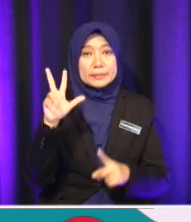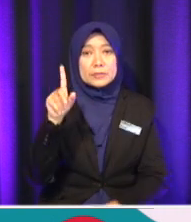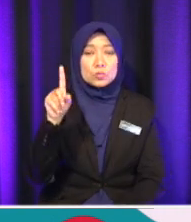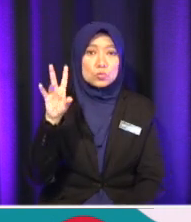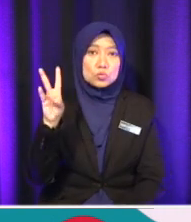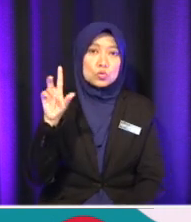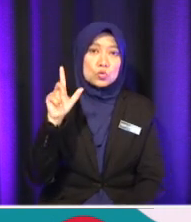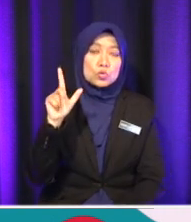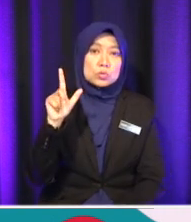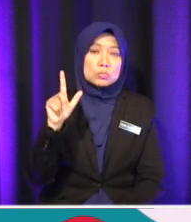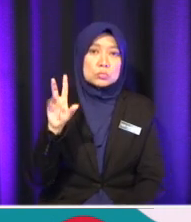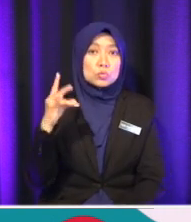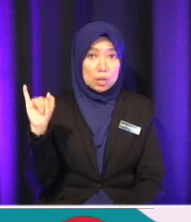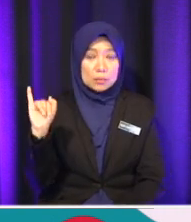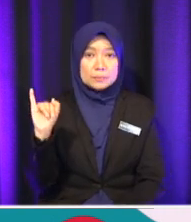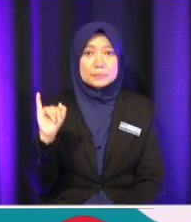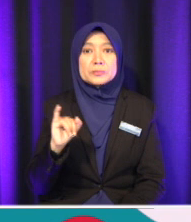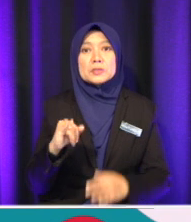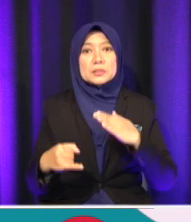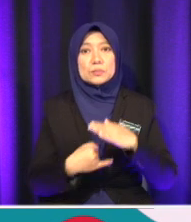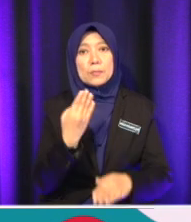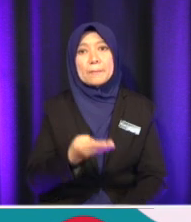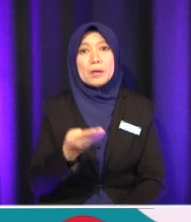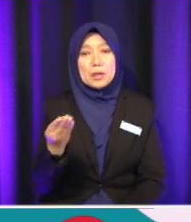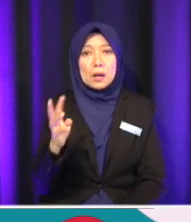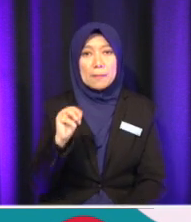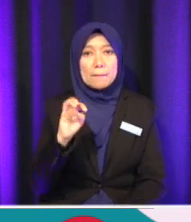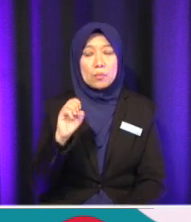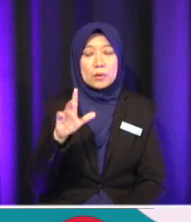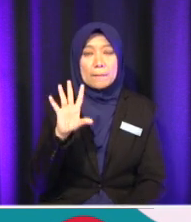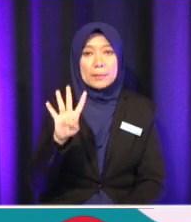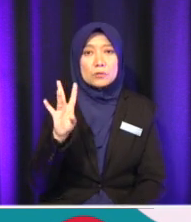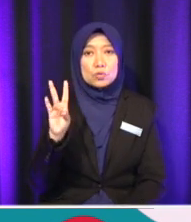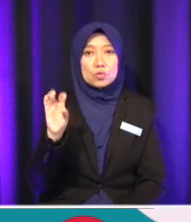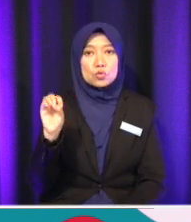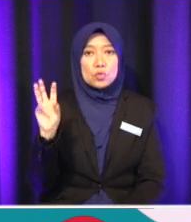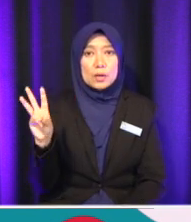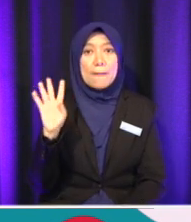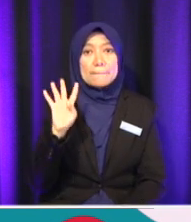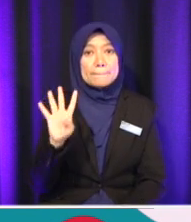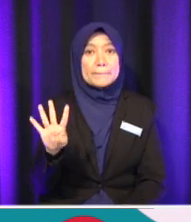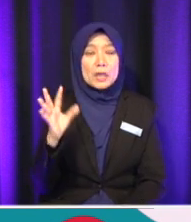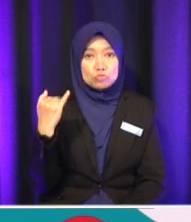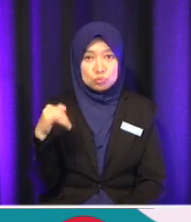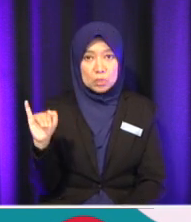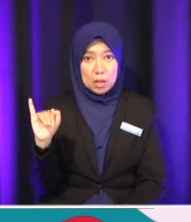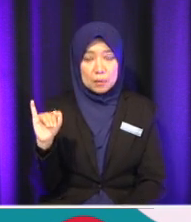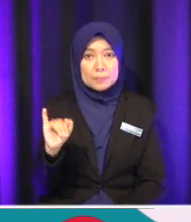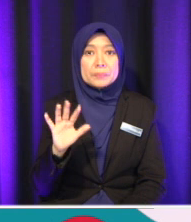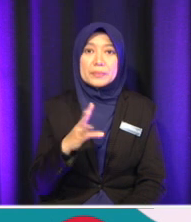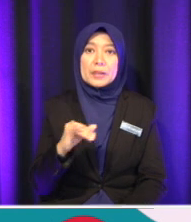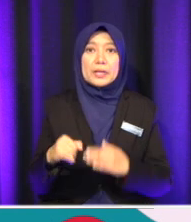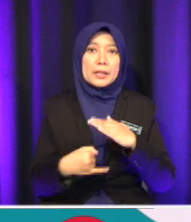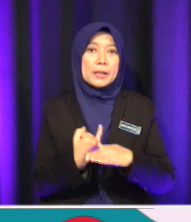317937 juta info barang modal 47064 juta dan